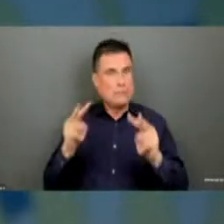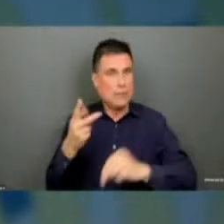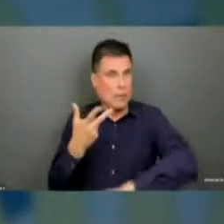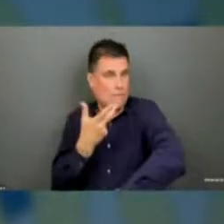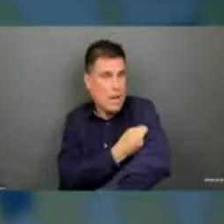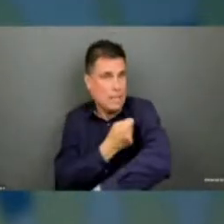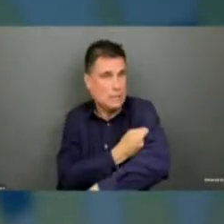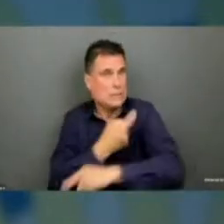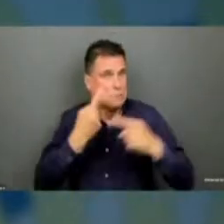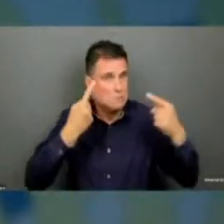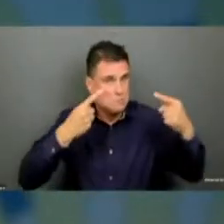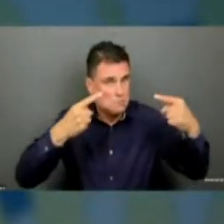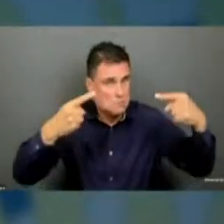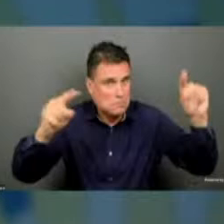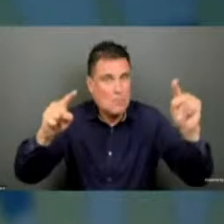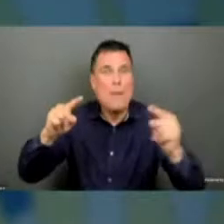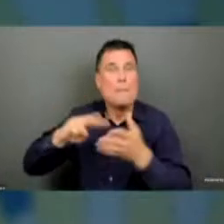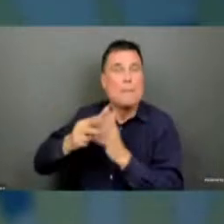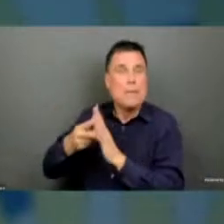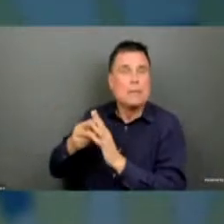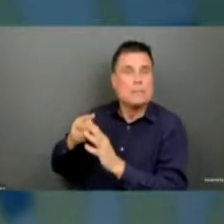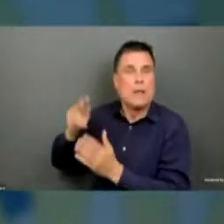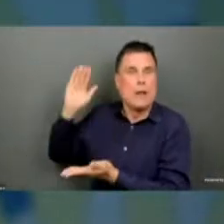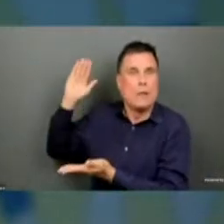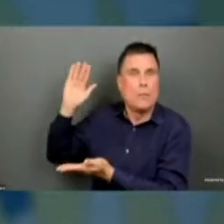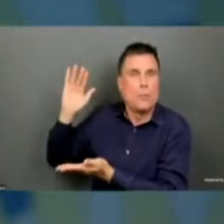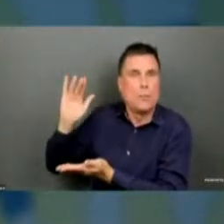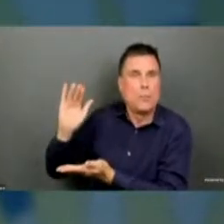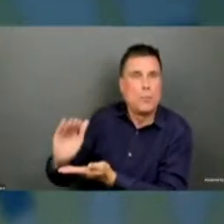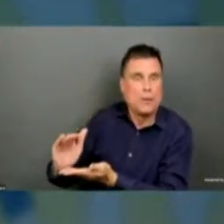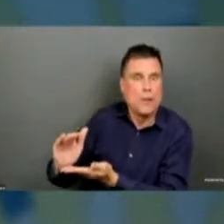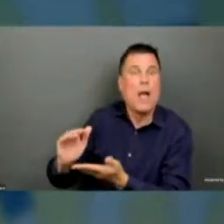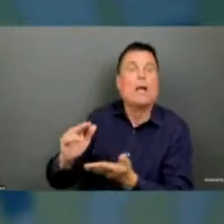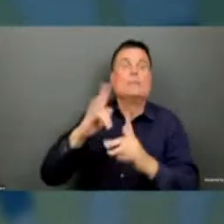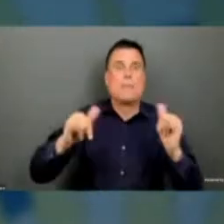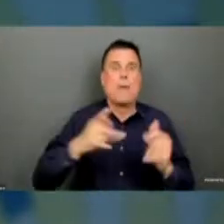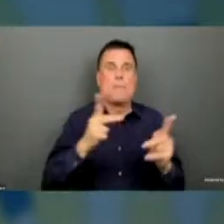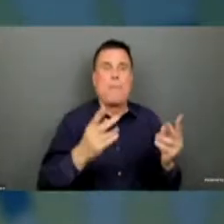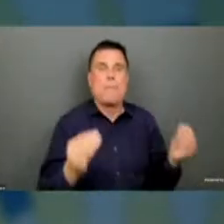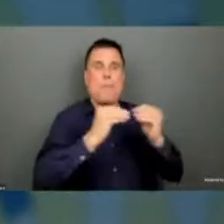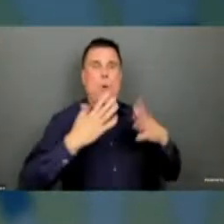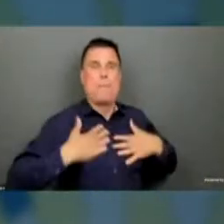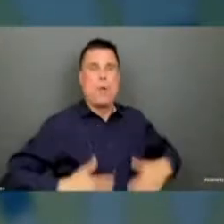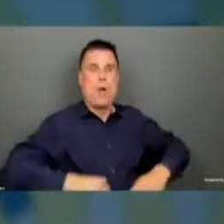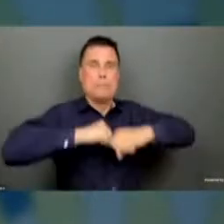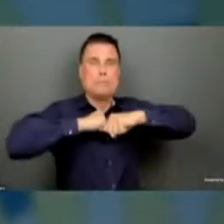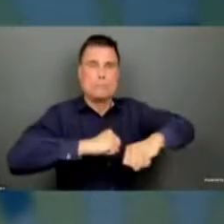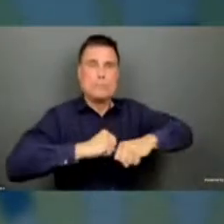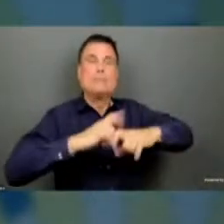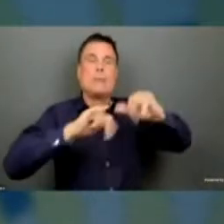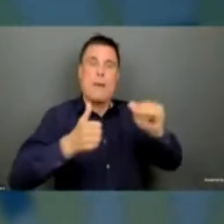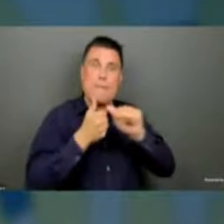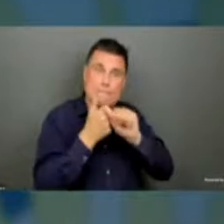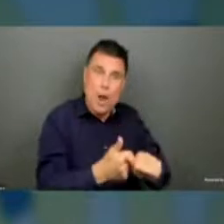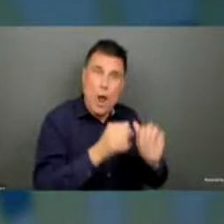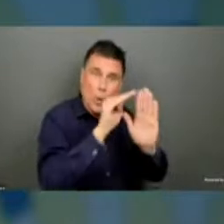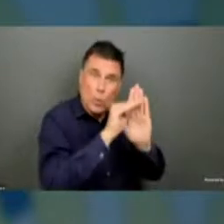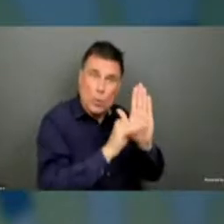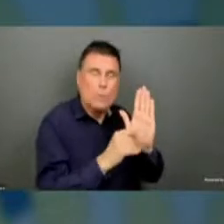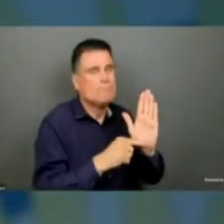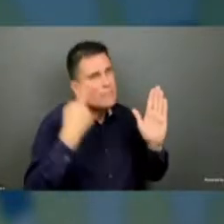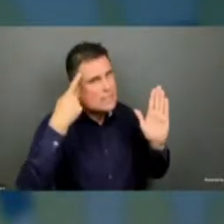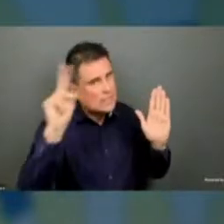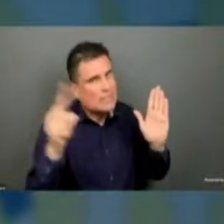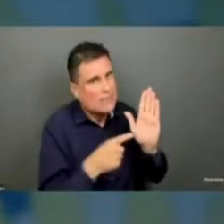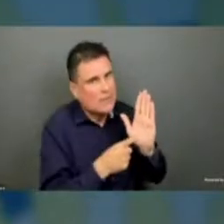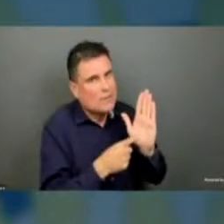到80%了，几乎回到了正常的社交生活。但是呢，你随着你都是在80%的接种率